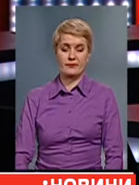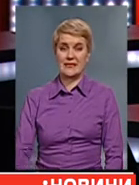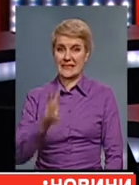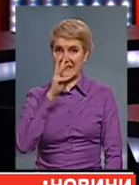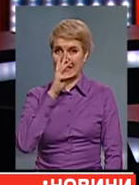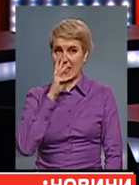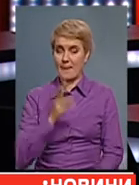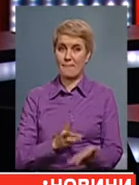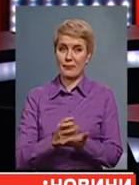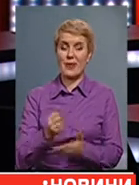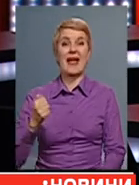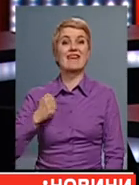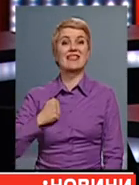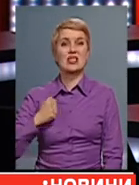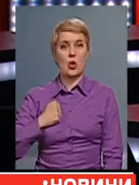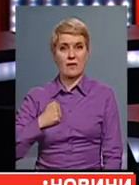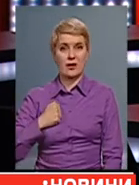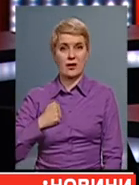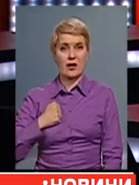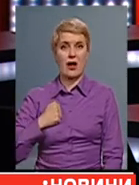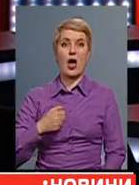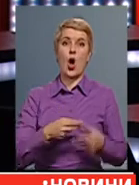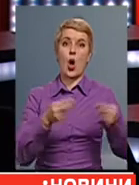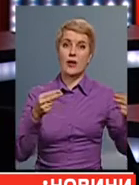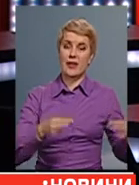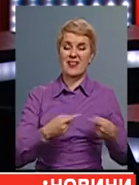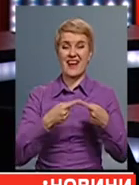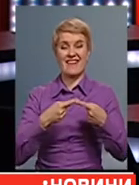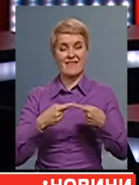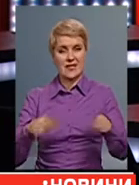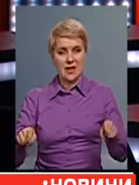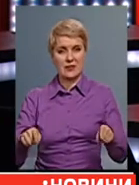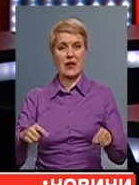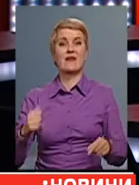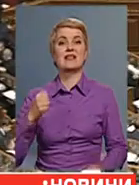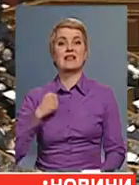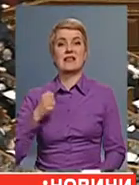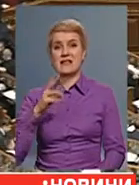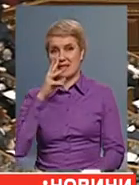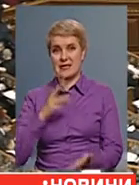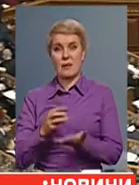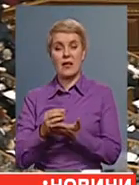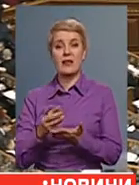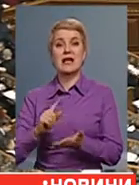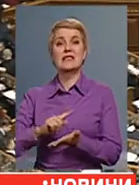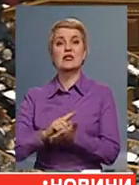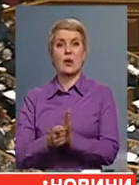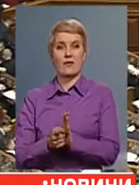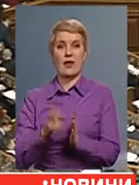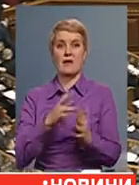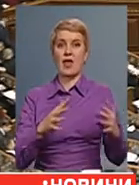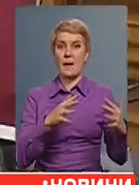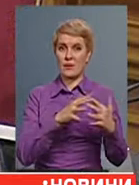Зарплати військових контрактників відрізнятимуться від зарплат строковиків. Таке рішення ухвалили парламентарі. Пояснюють, на передовій воюють лише